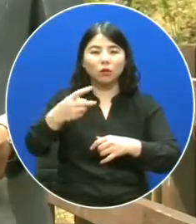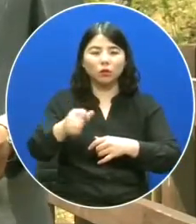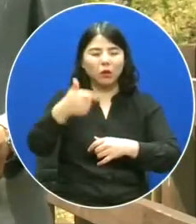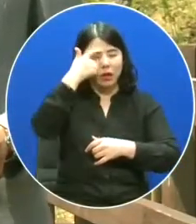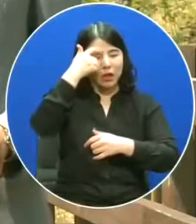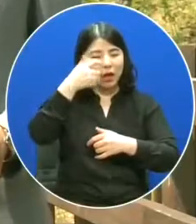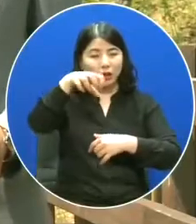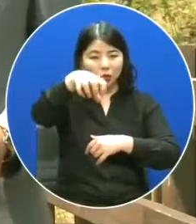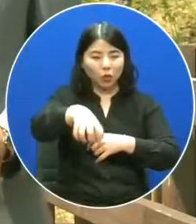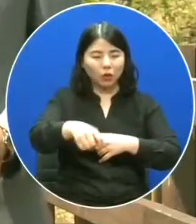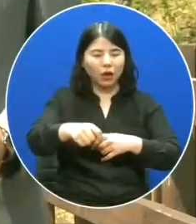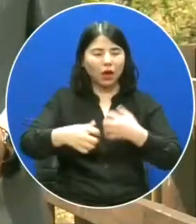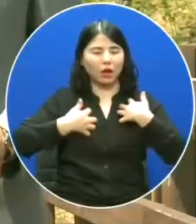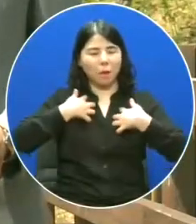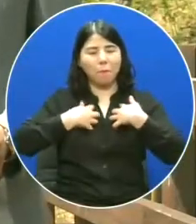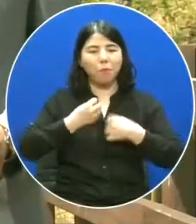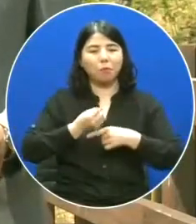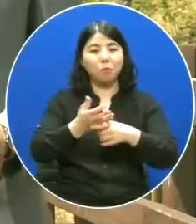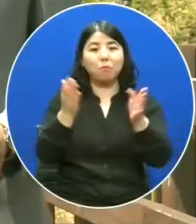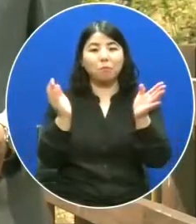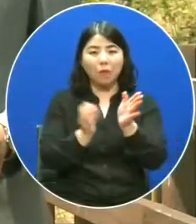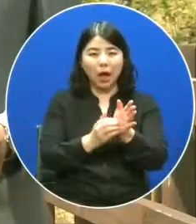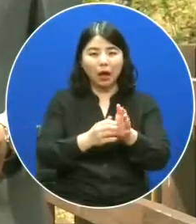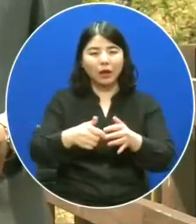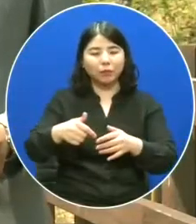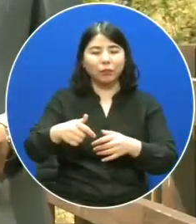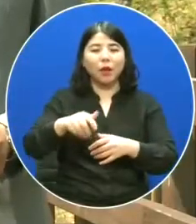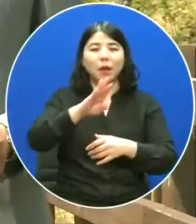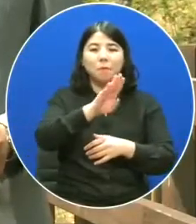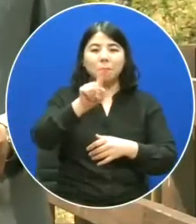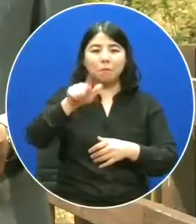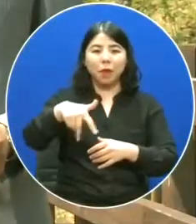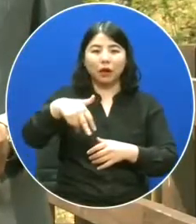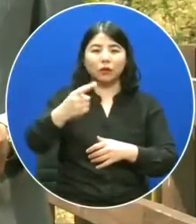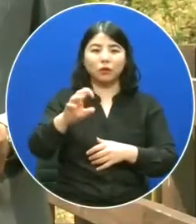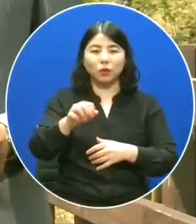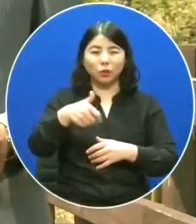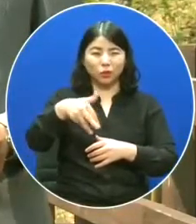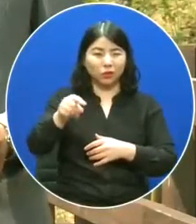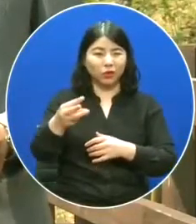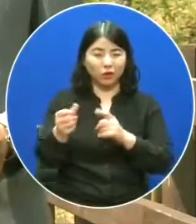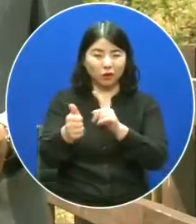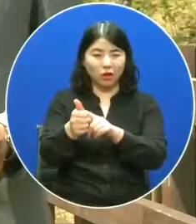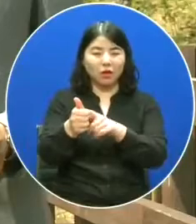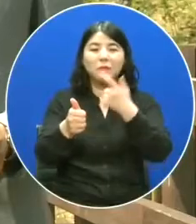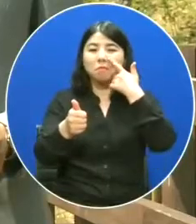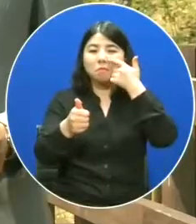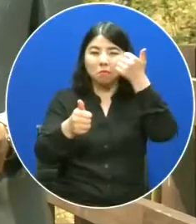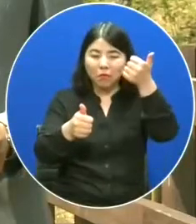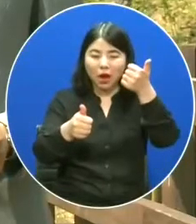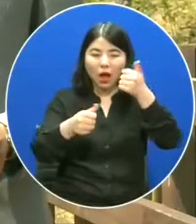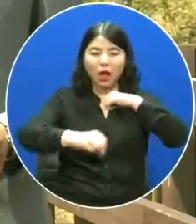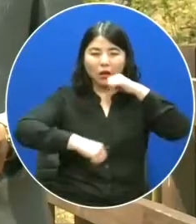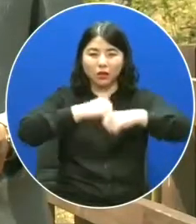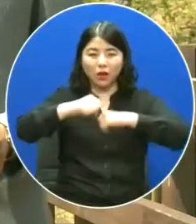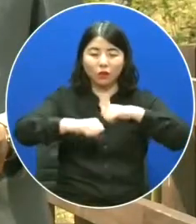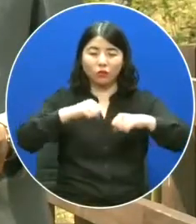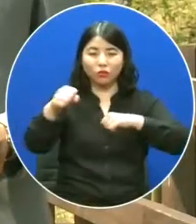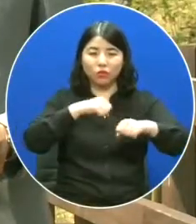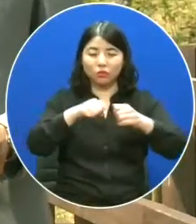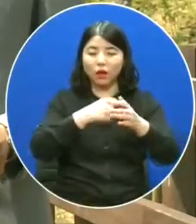대공 분실에서 기쁜 소식이 전해졌는데요. 바로 박종철 열사의 아버지 등 민주화 유공자